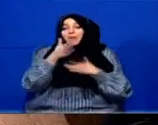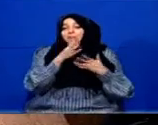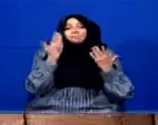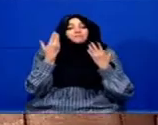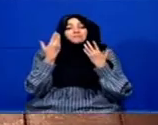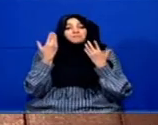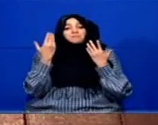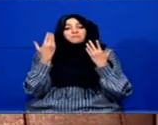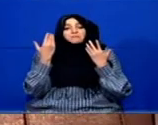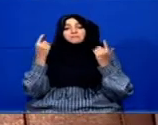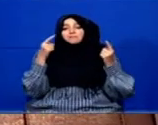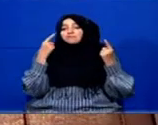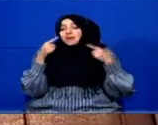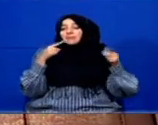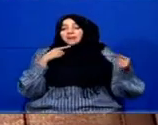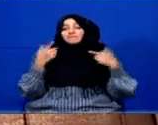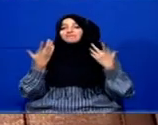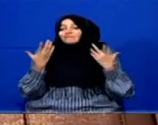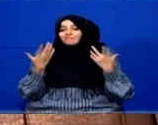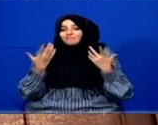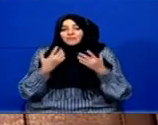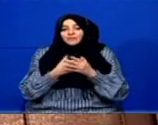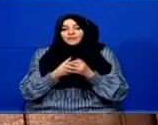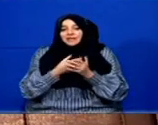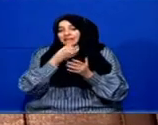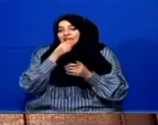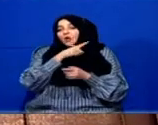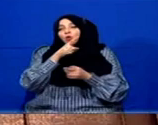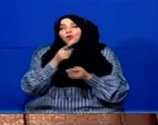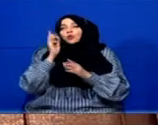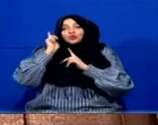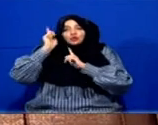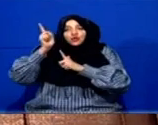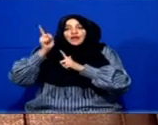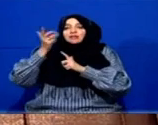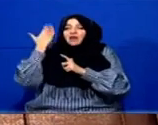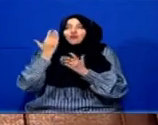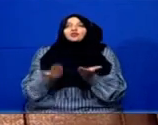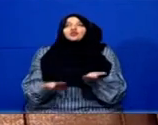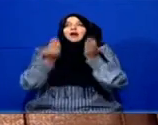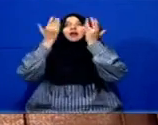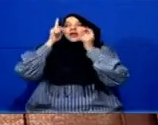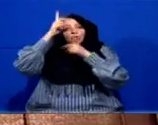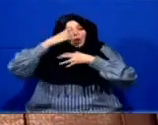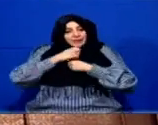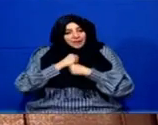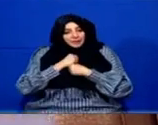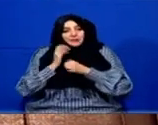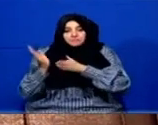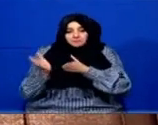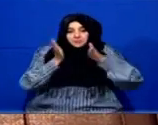معكم اولا بالنسبه للجهاد بتاعهم ربي يتقبل الجهاد اسال الله القبول